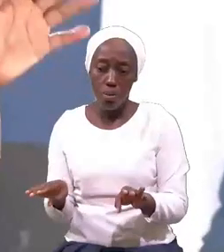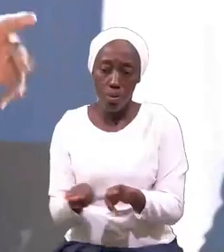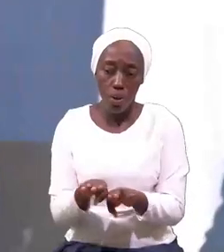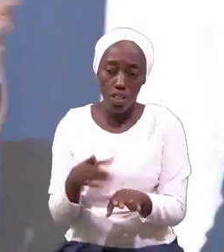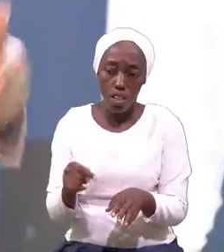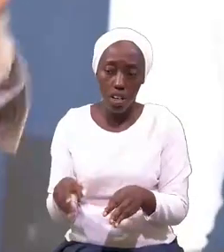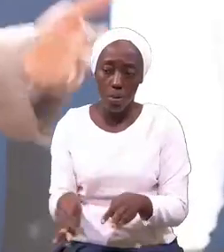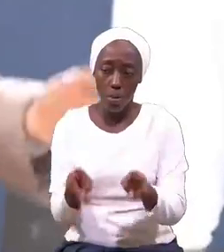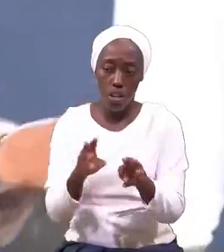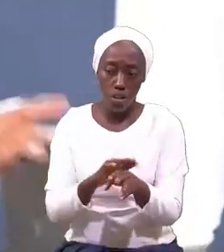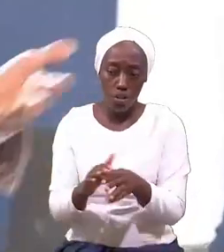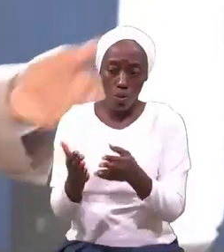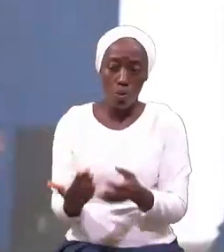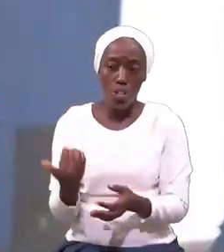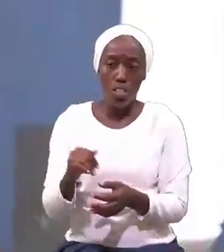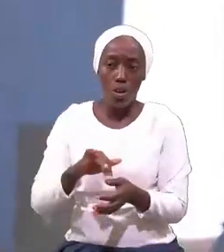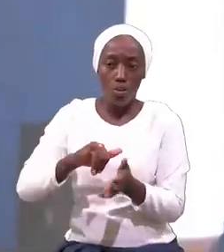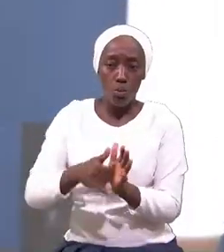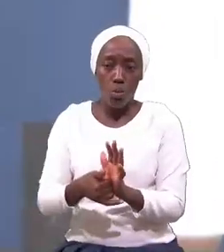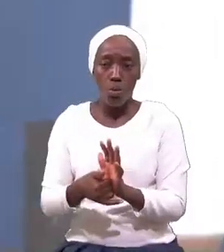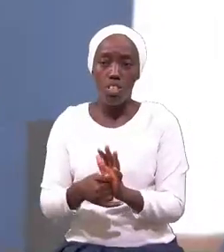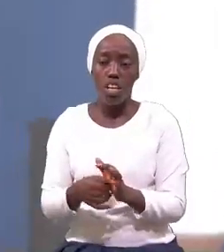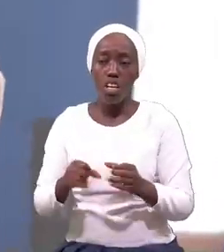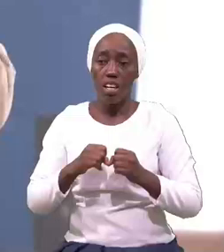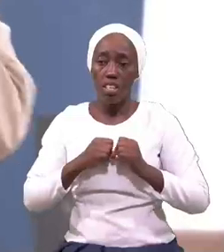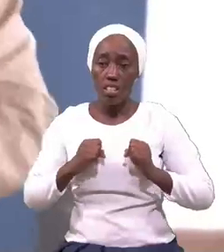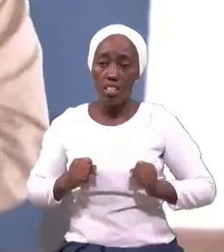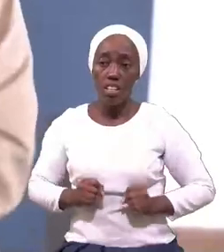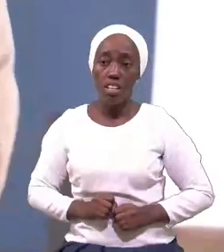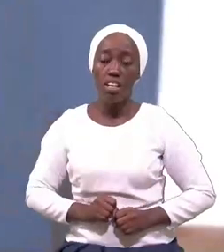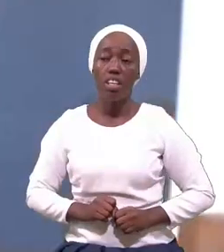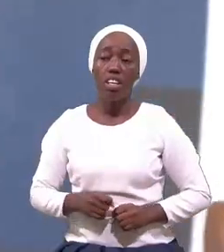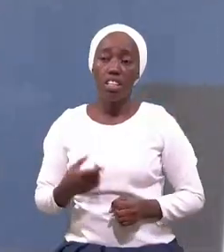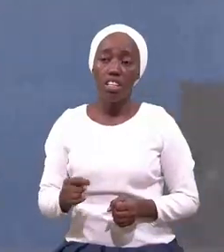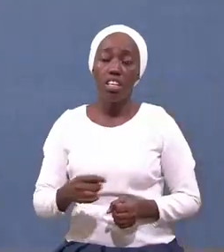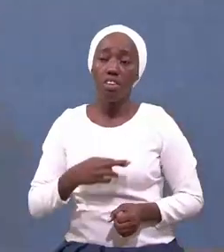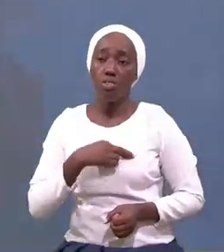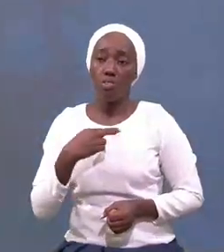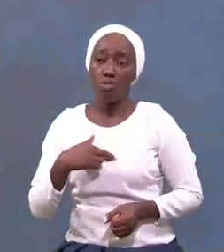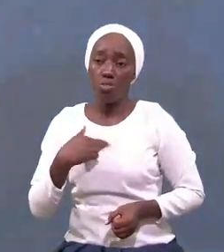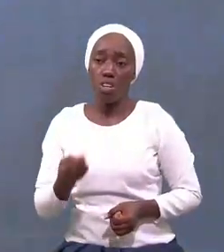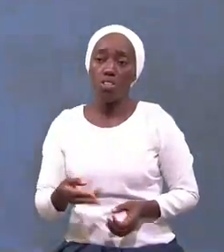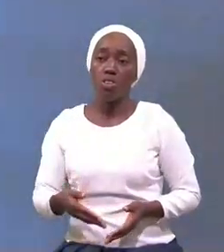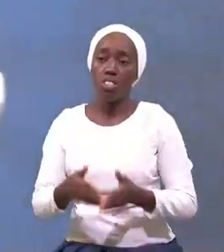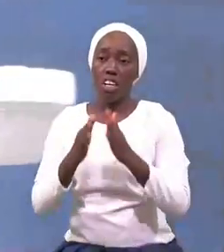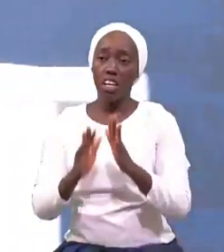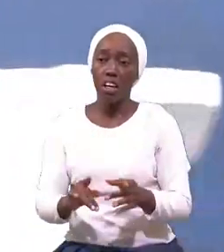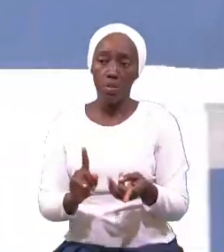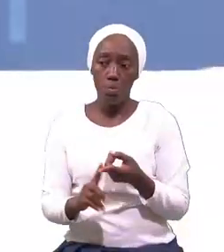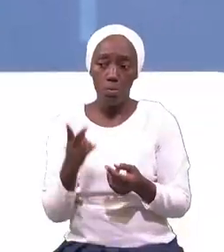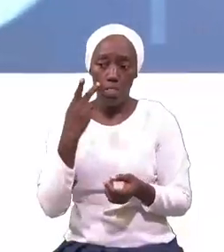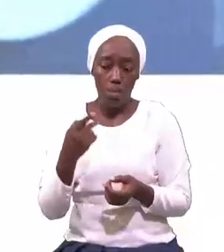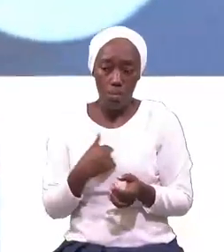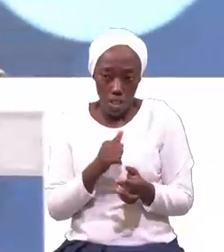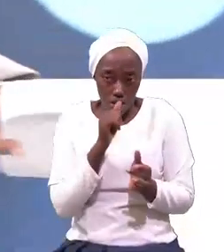« Et quand ils entendaient que le Sanhédrin ou bien que l'un